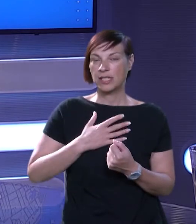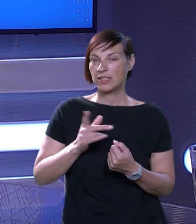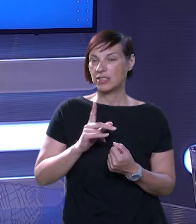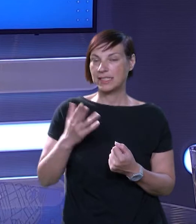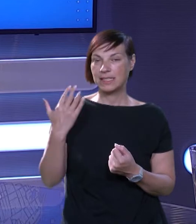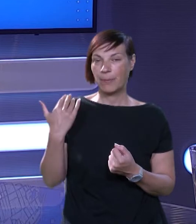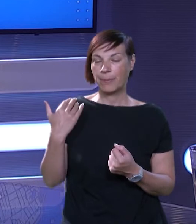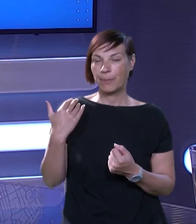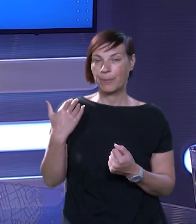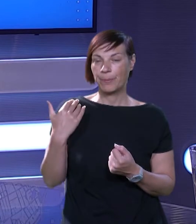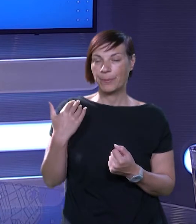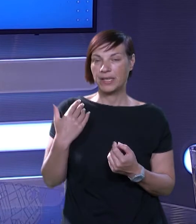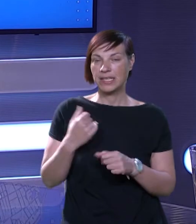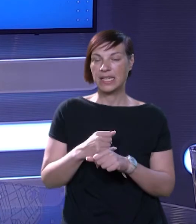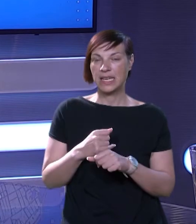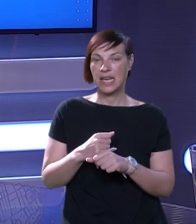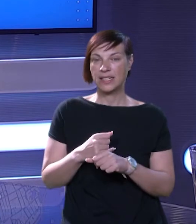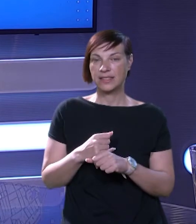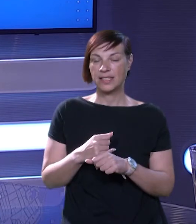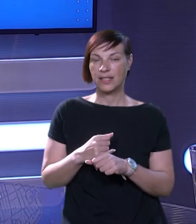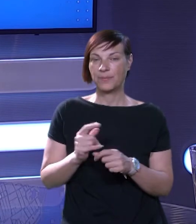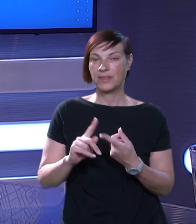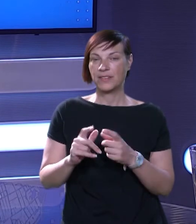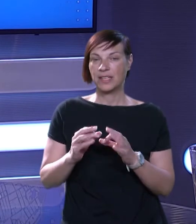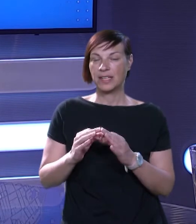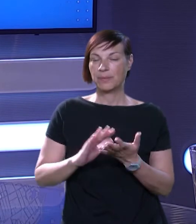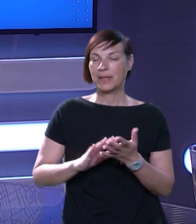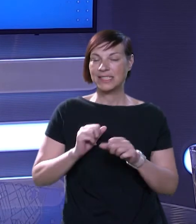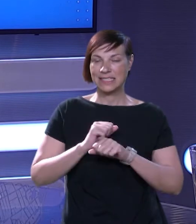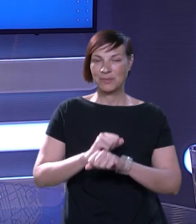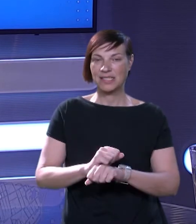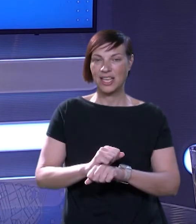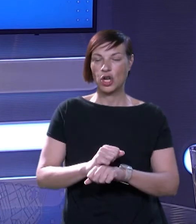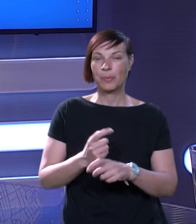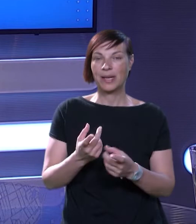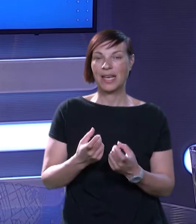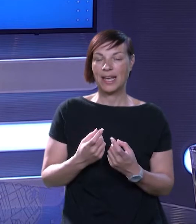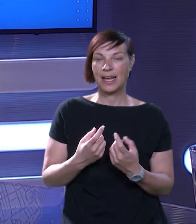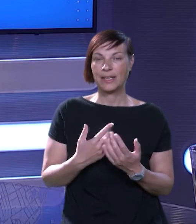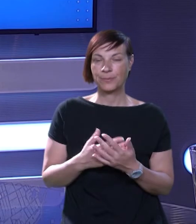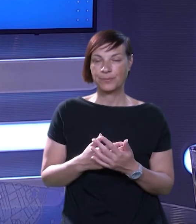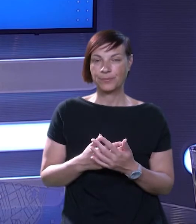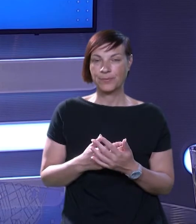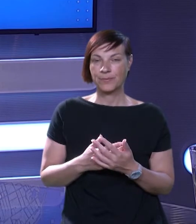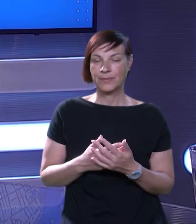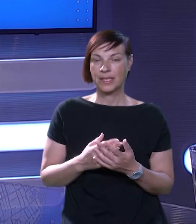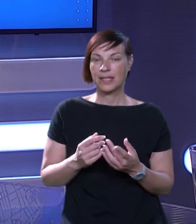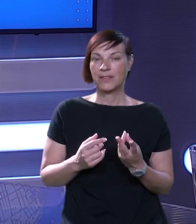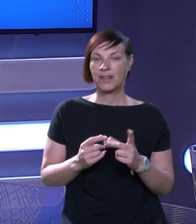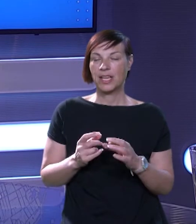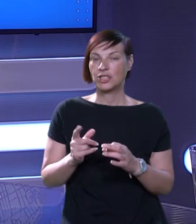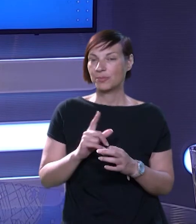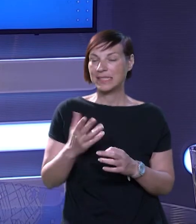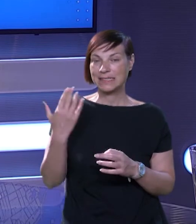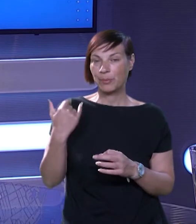jedinim nisam ni s Filipom prije radila, ali dobro, njega sam zarobila. Ali... S Vladom jedinim